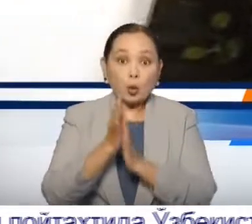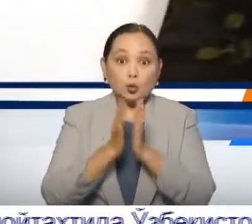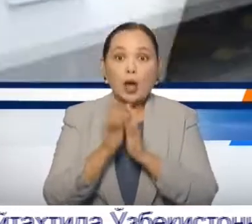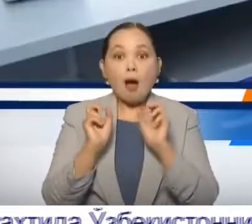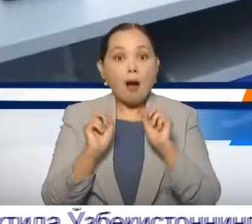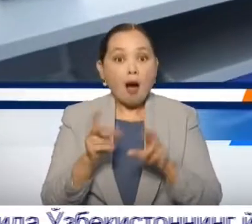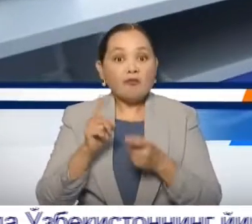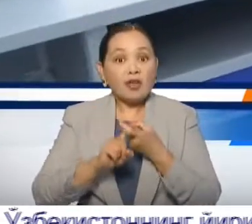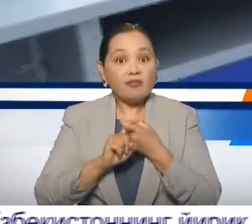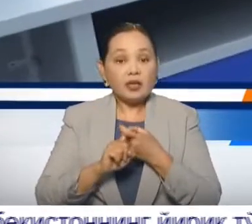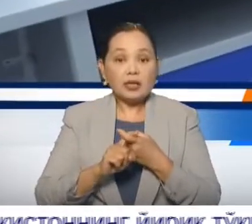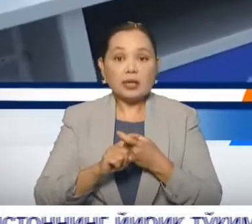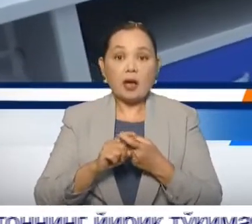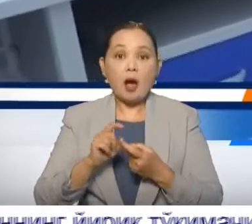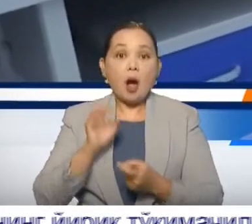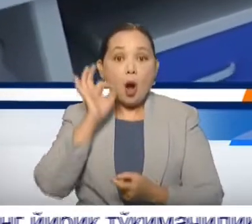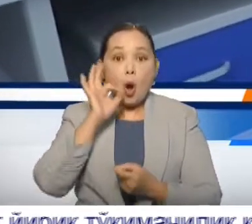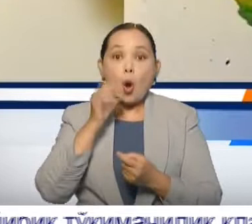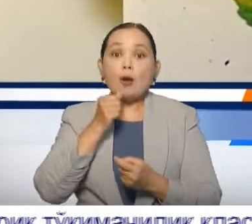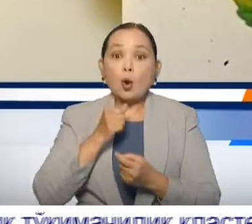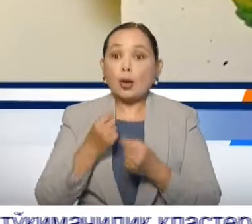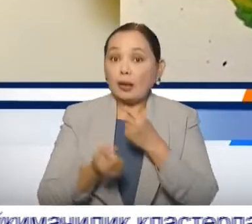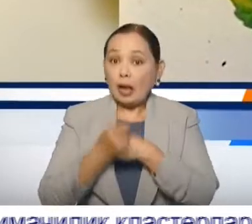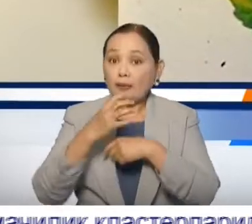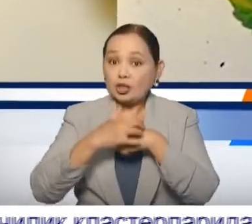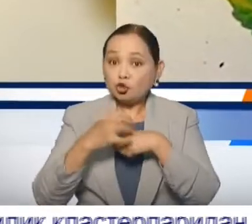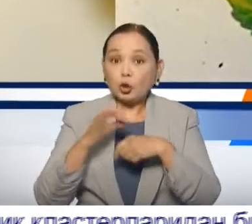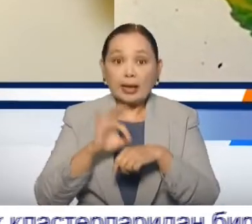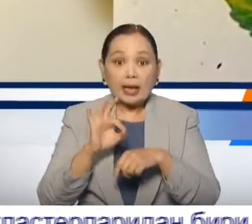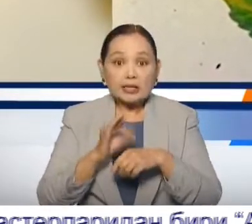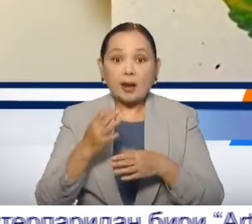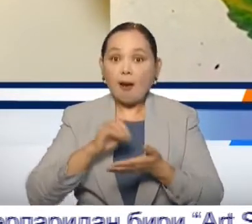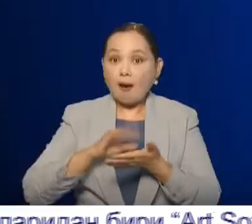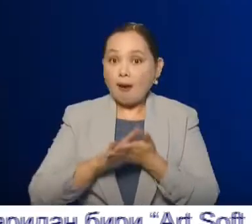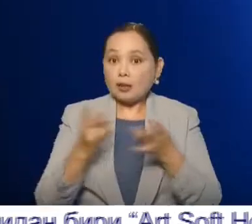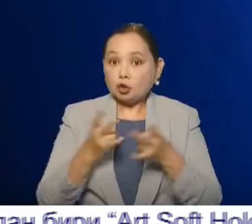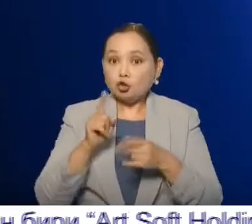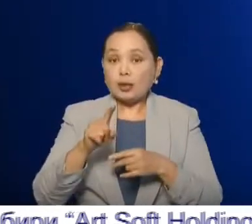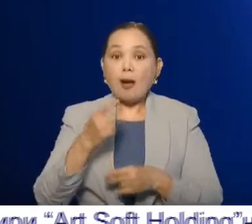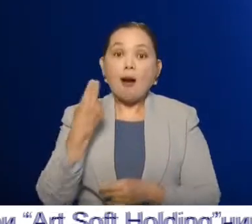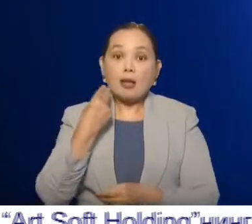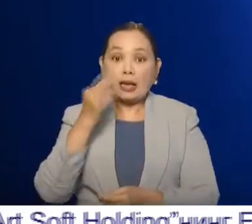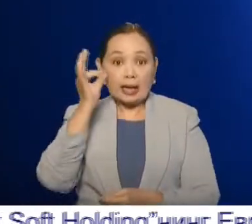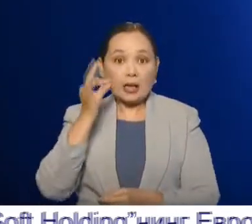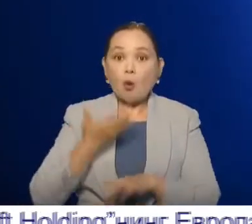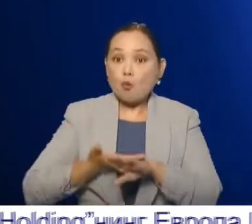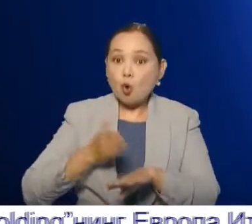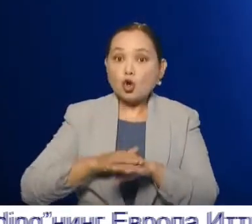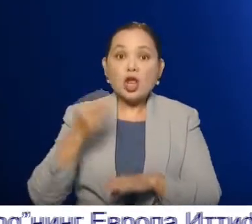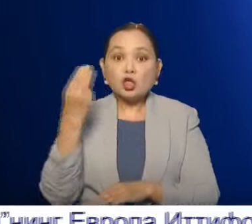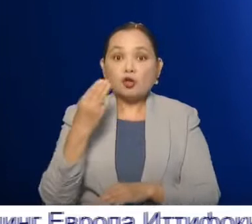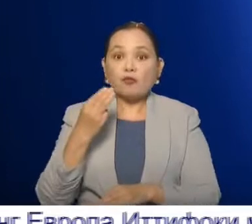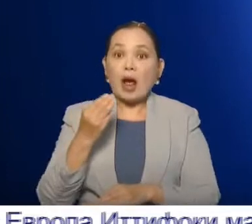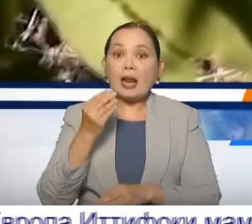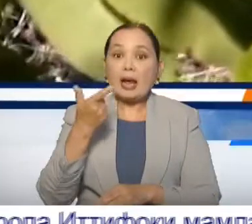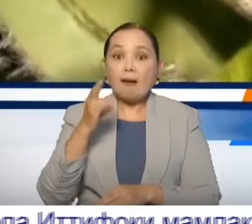хавфли вирус, олхорнинг чўтир касаллиги борлиги аниқланган. Маълумот ўрнида қайд этиш лозим, ушбу вирус Англия, Германия, Польша, Швейцария, Греция